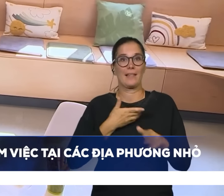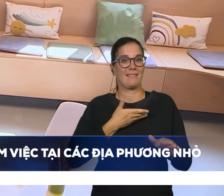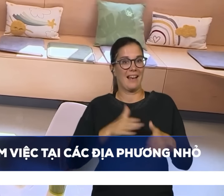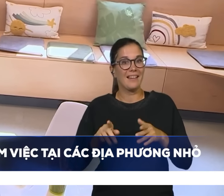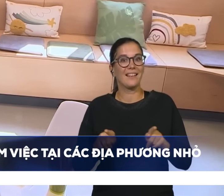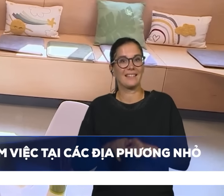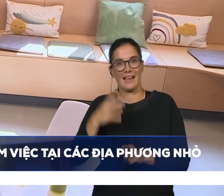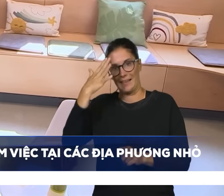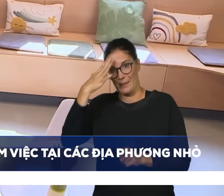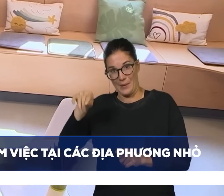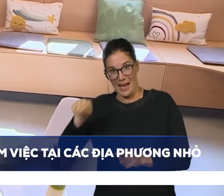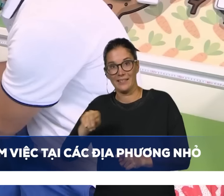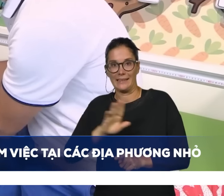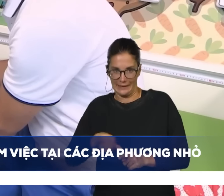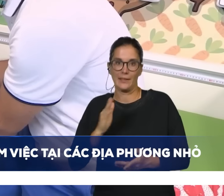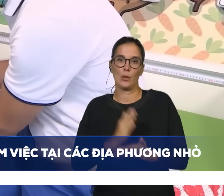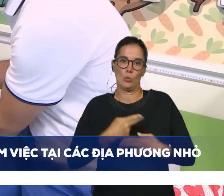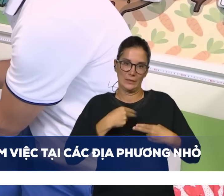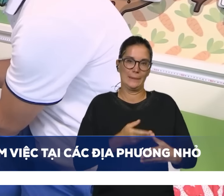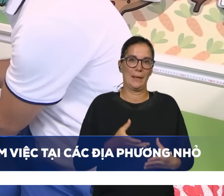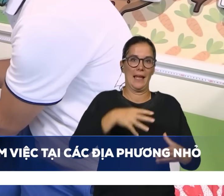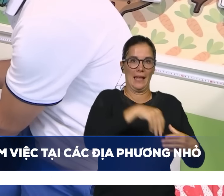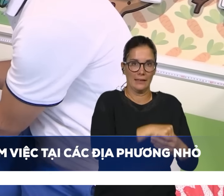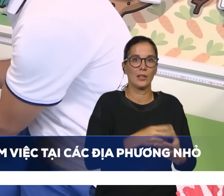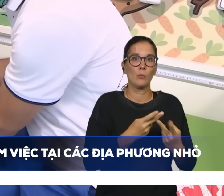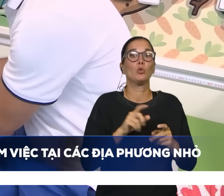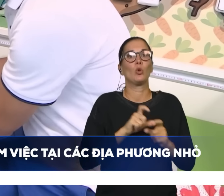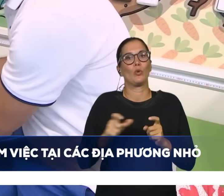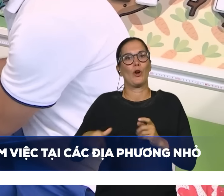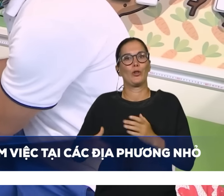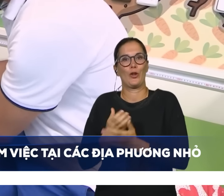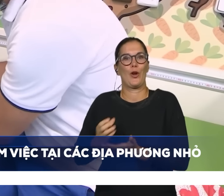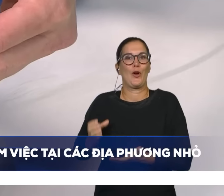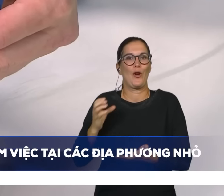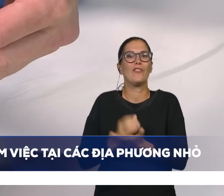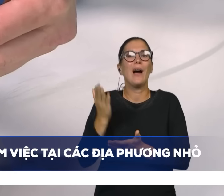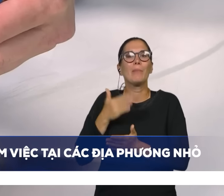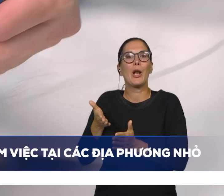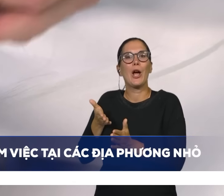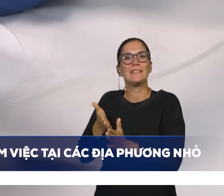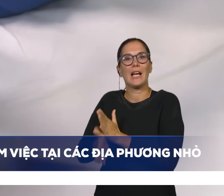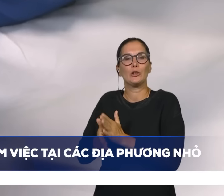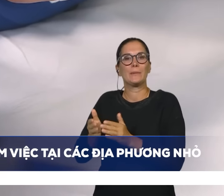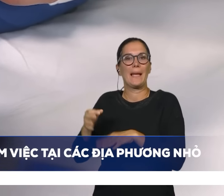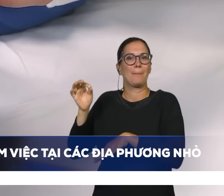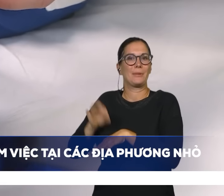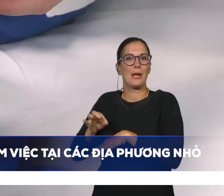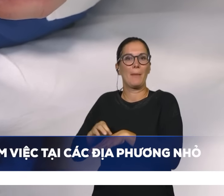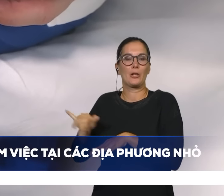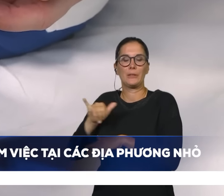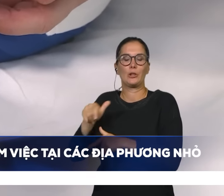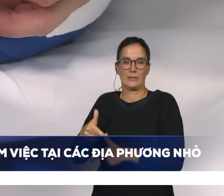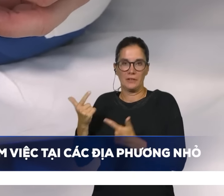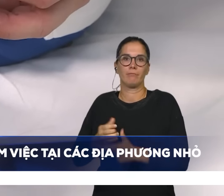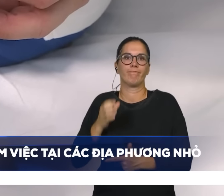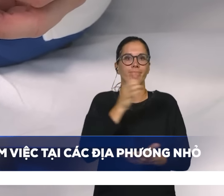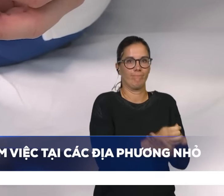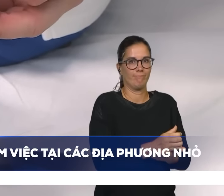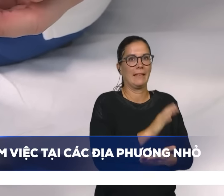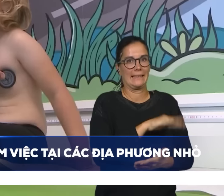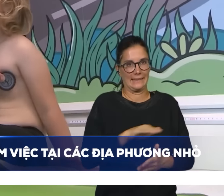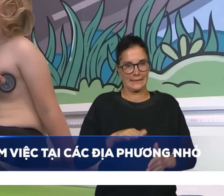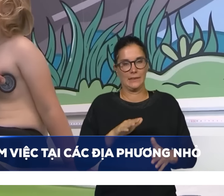người dân sẽ không có bác sĩ nha khoa chăm sóc. Hiện nay đang có khoảng 200.000 trẻ em không tìm được bác sĩ cho mình và không ai cảm nhận đó là một vấn đề. Các bác sĩ hiện tại